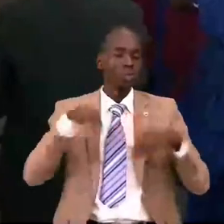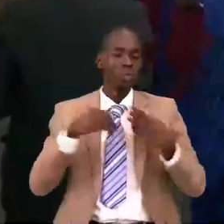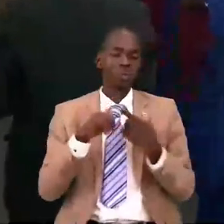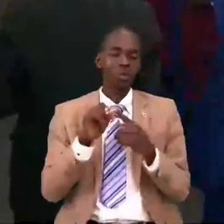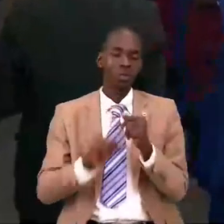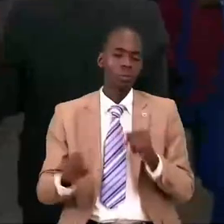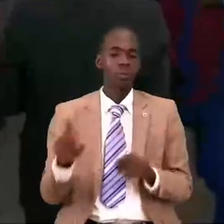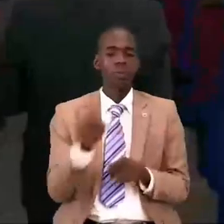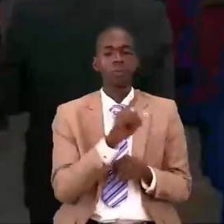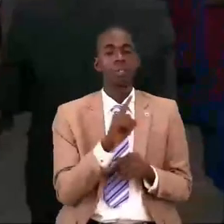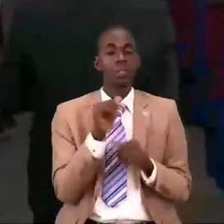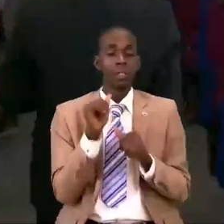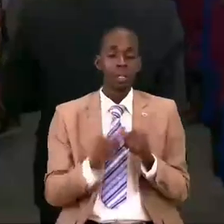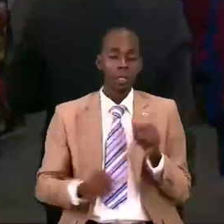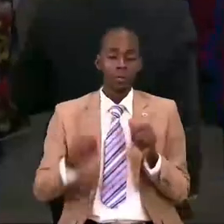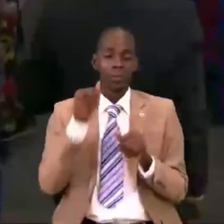frère,